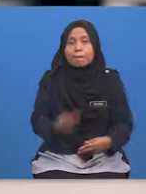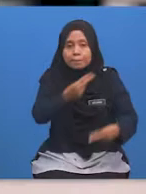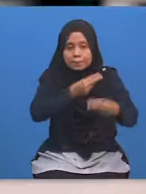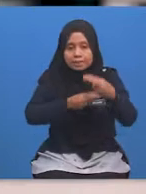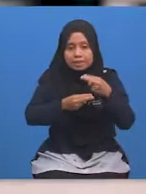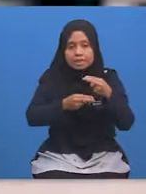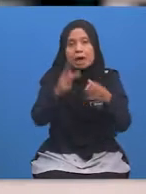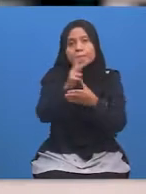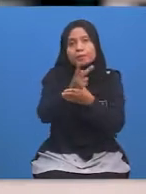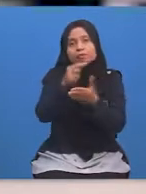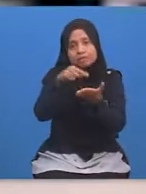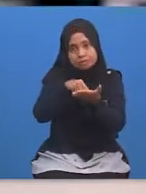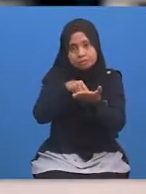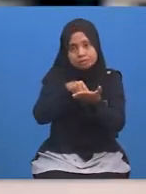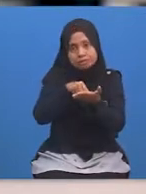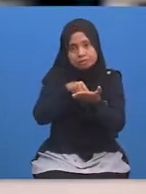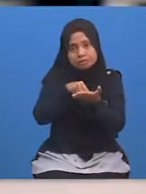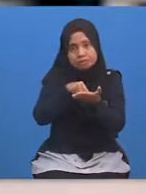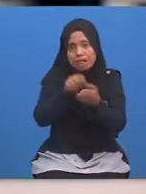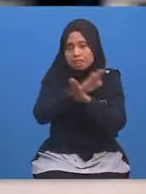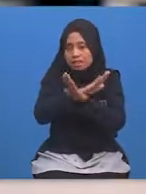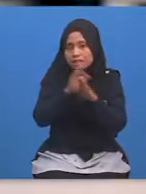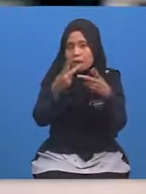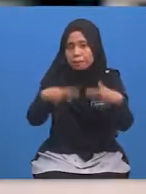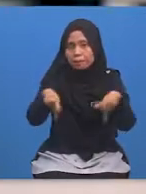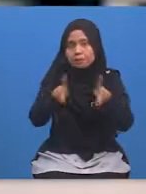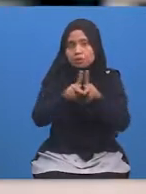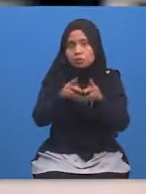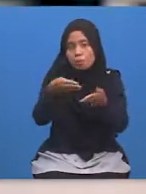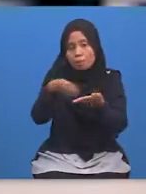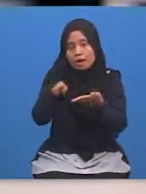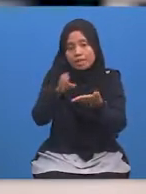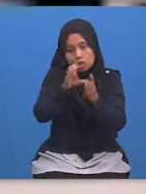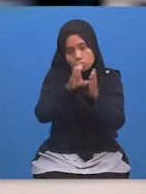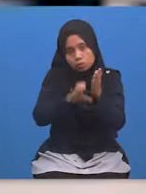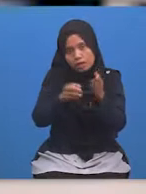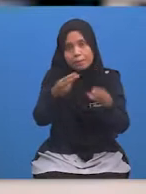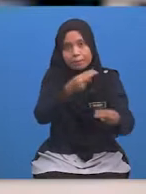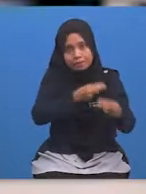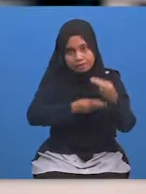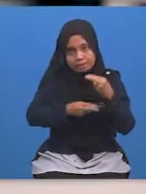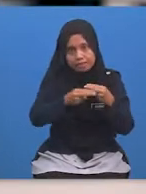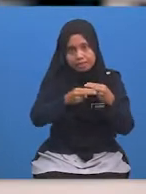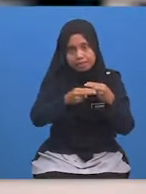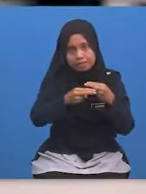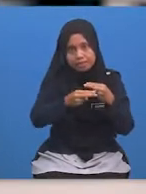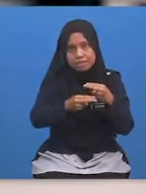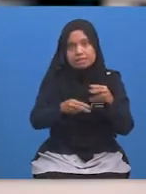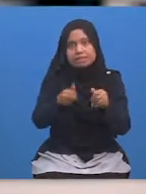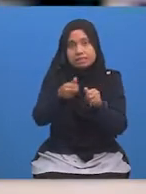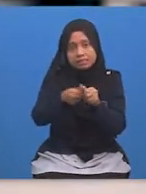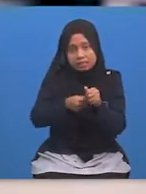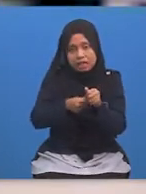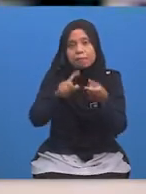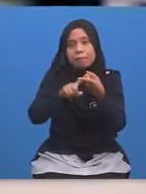Perniagaan perkongsian ini tidak perlu membayar cukai perniagaan. Setiap